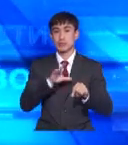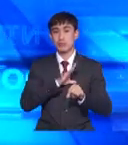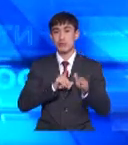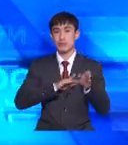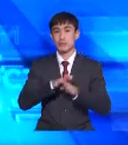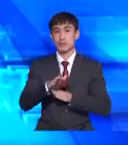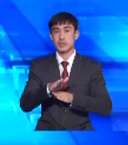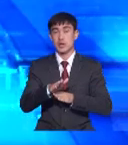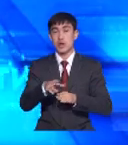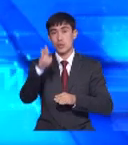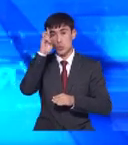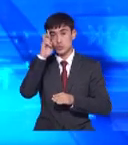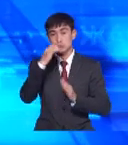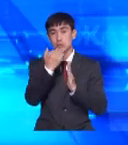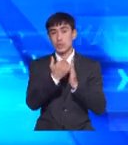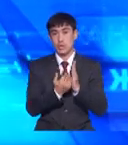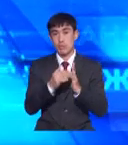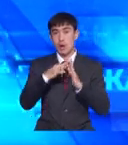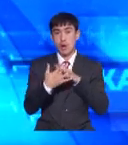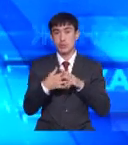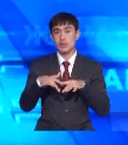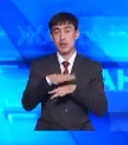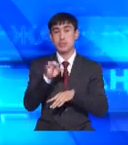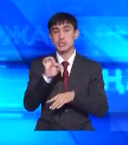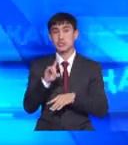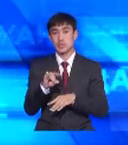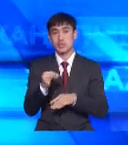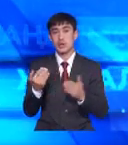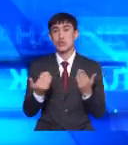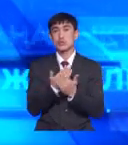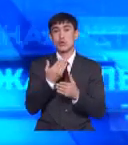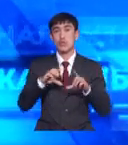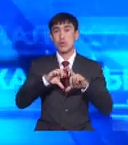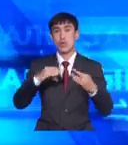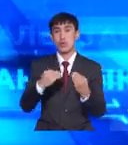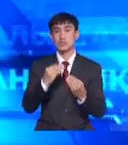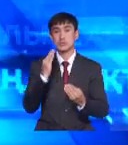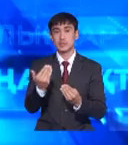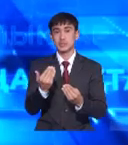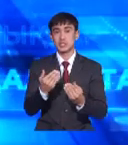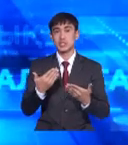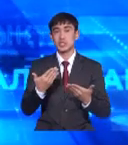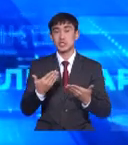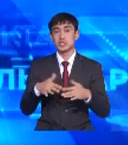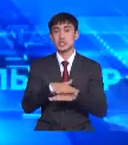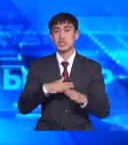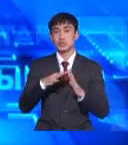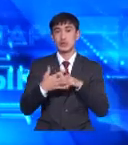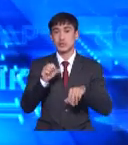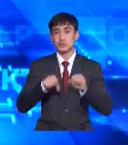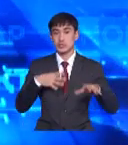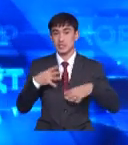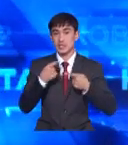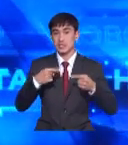объекта было осуществлено в рамках государственной программы «Аул и Ель-Бесеге». Новый комплекс предоставит жителям села возможность